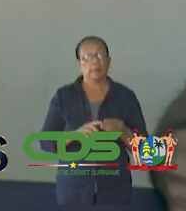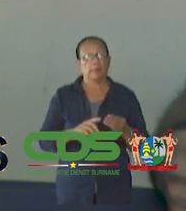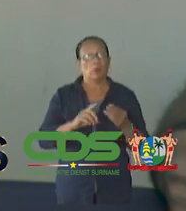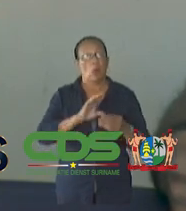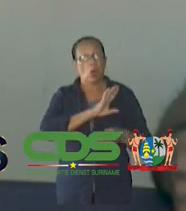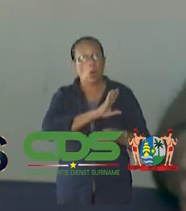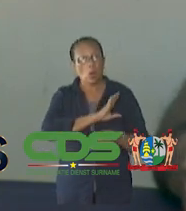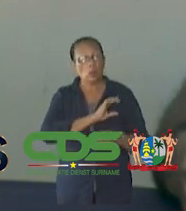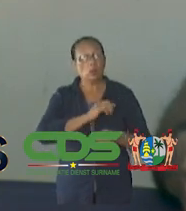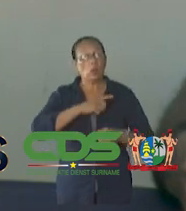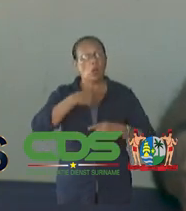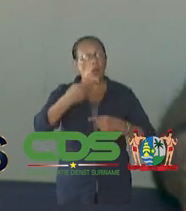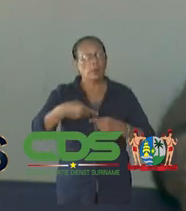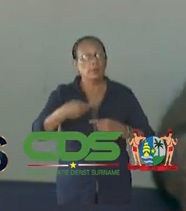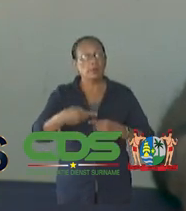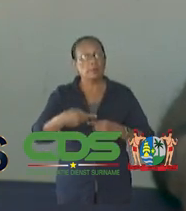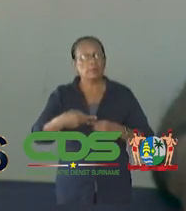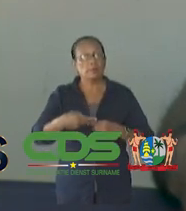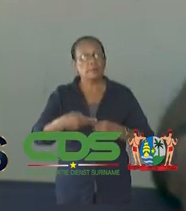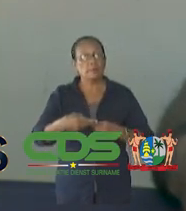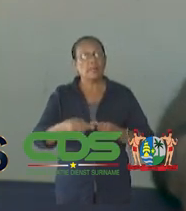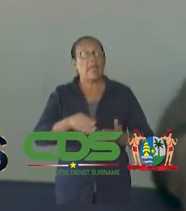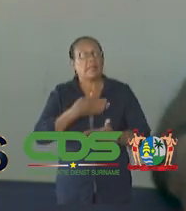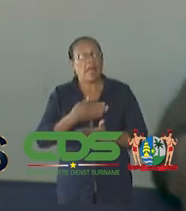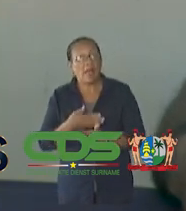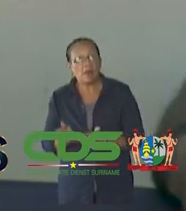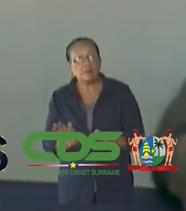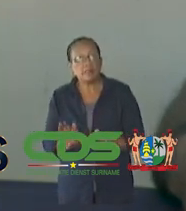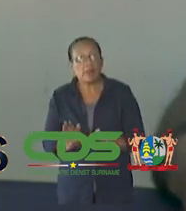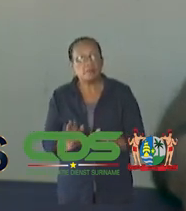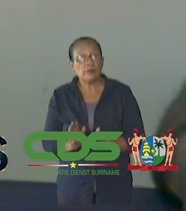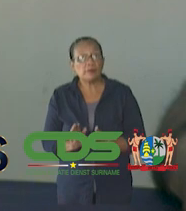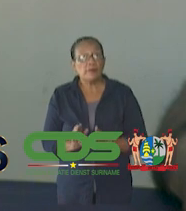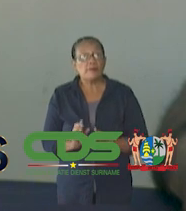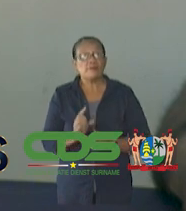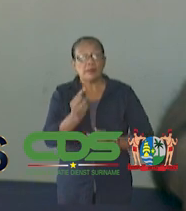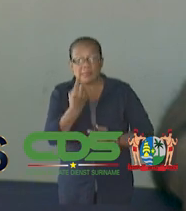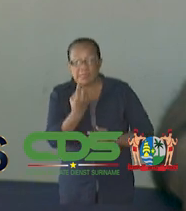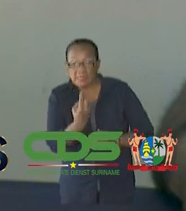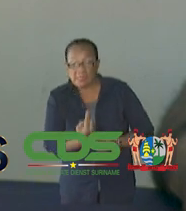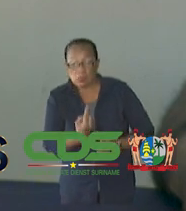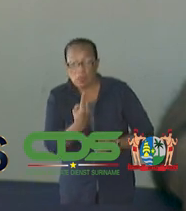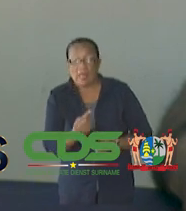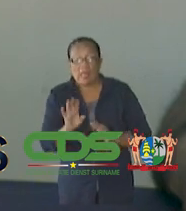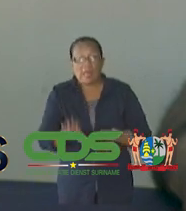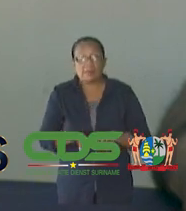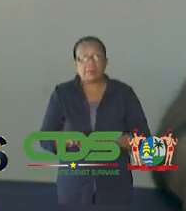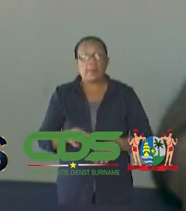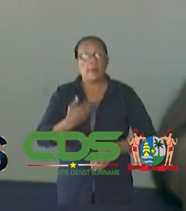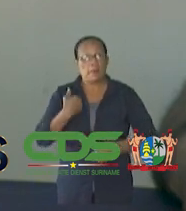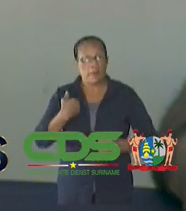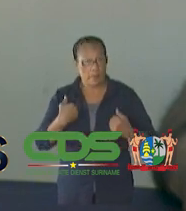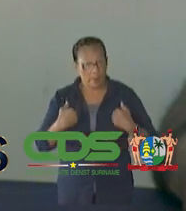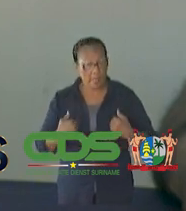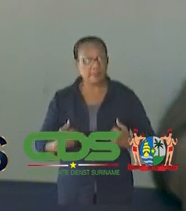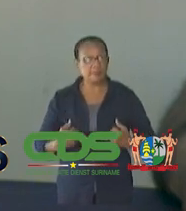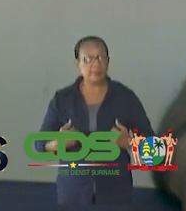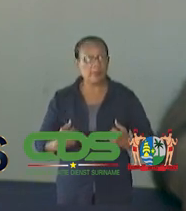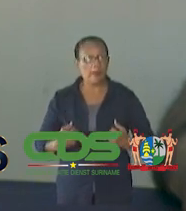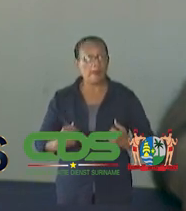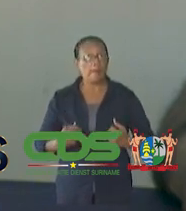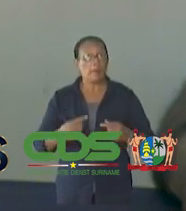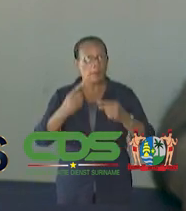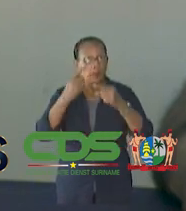Daarnaast volgt ook het afschaffen van isolatieplicht. Mensen met een positieve test hoeven niet